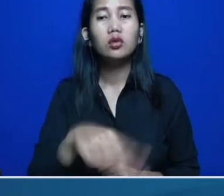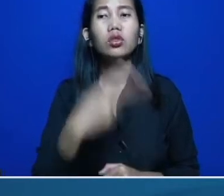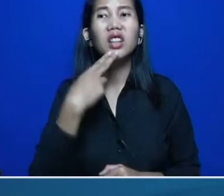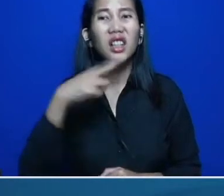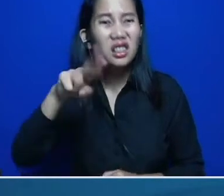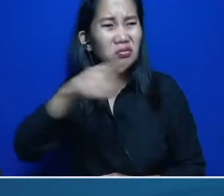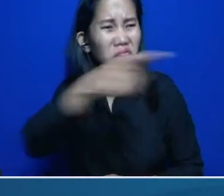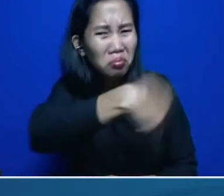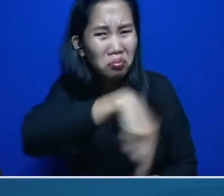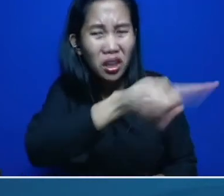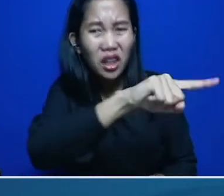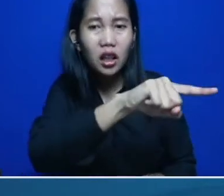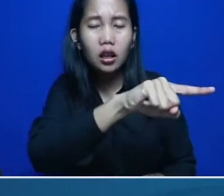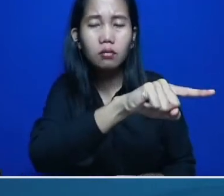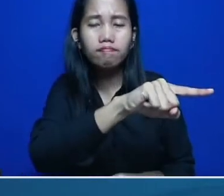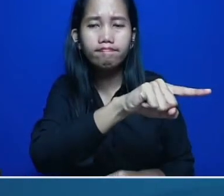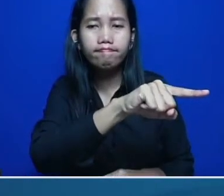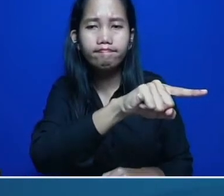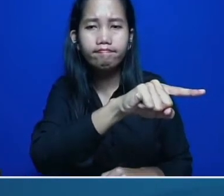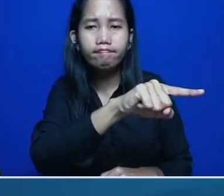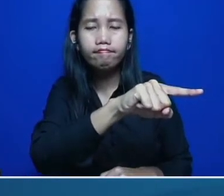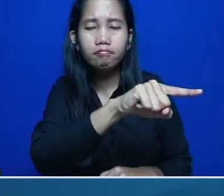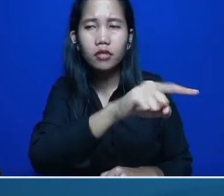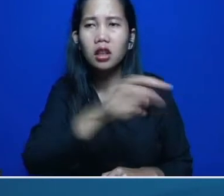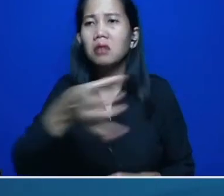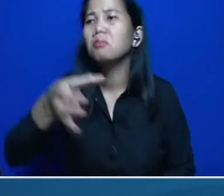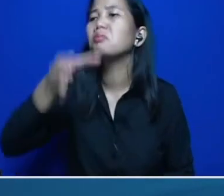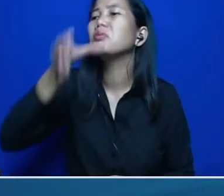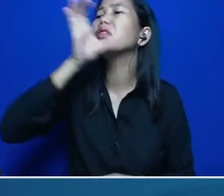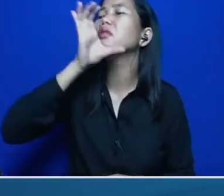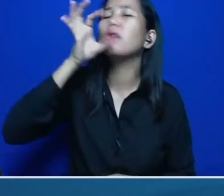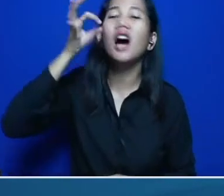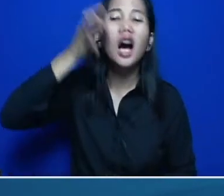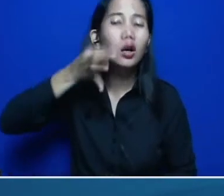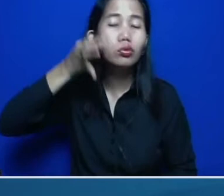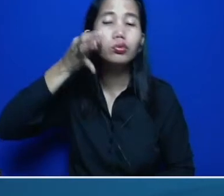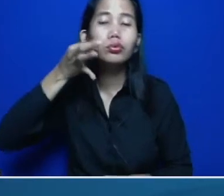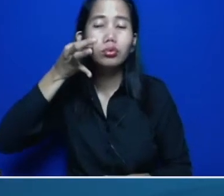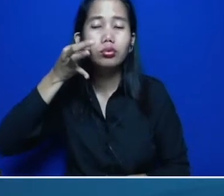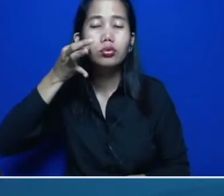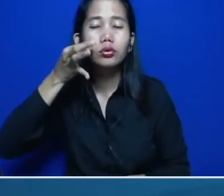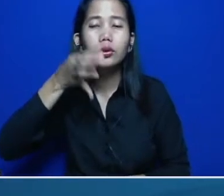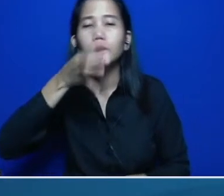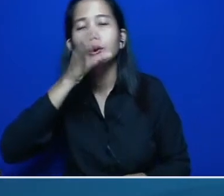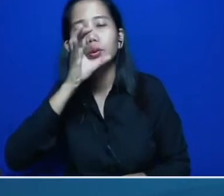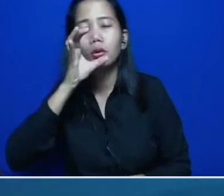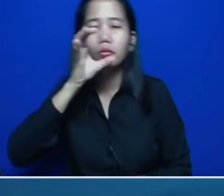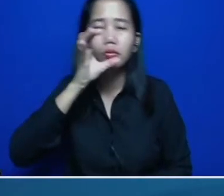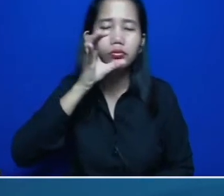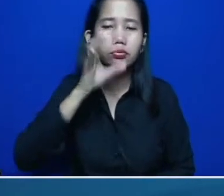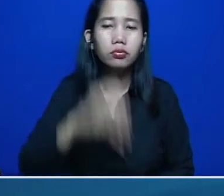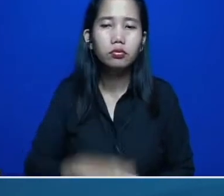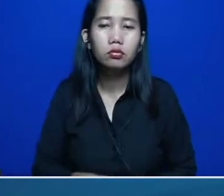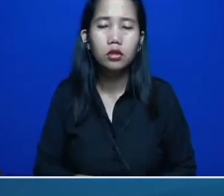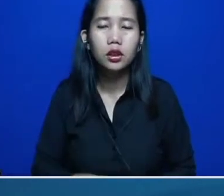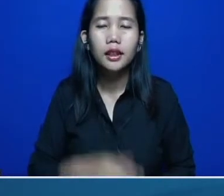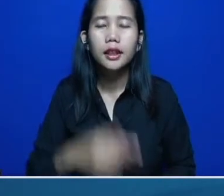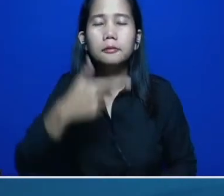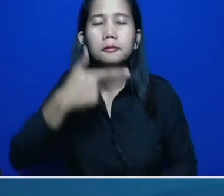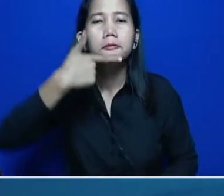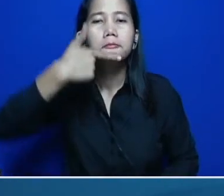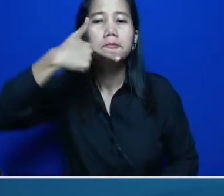duduk dengan anggur sampai jauh malam mereka yang datang mengecap anggur campurkan